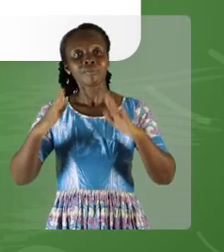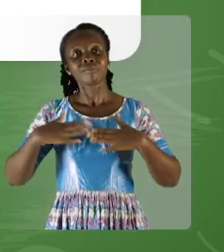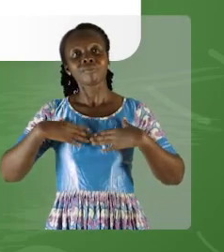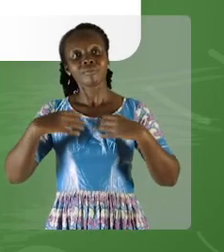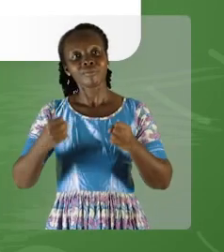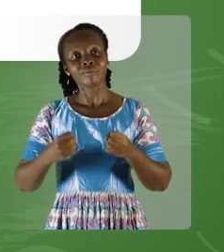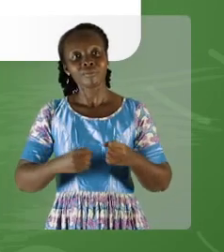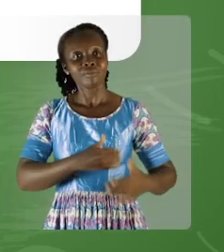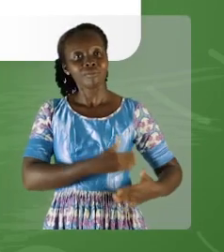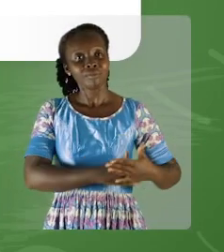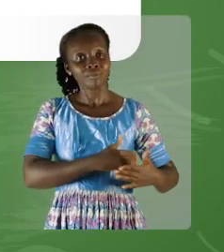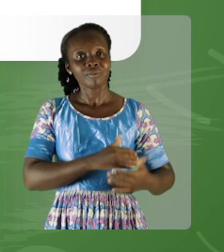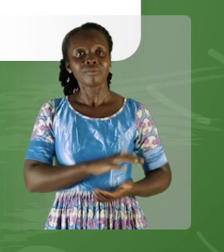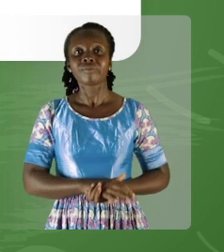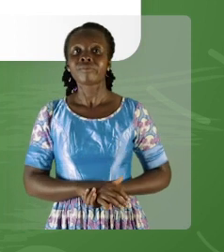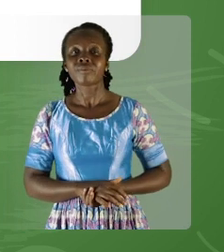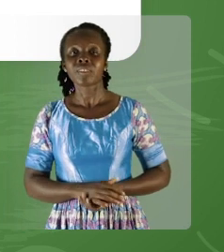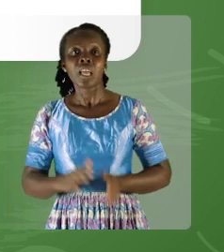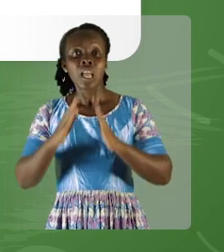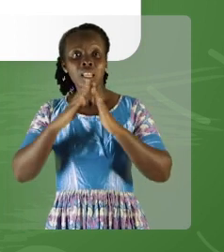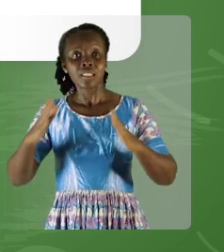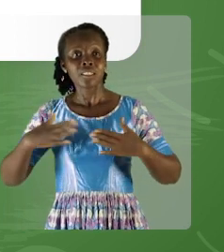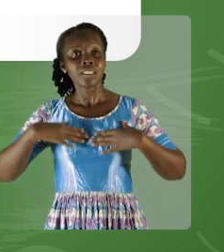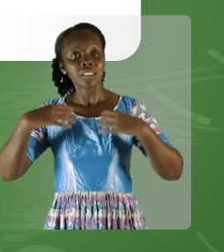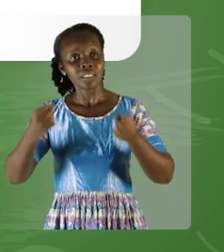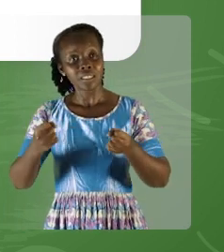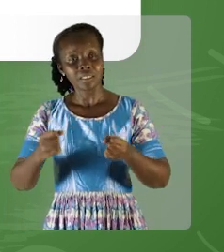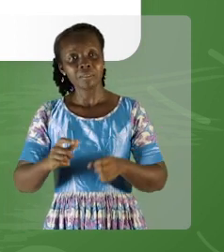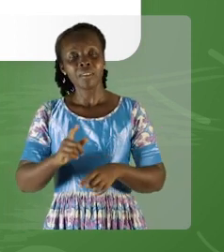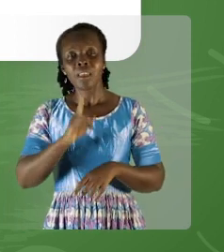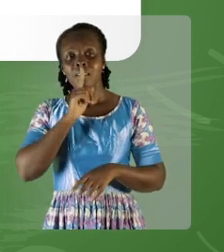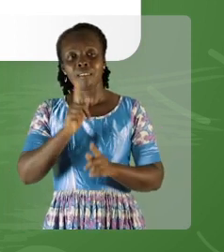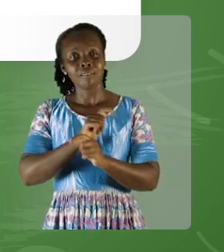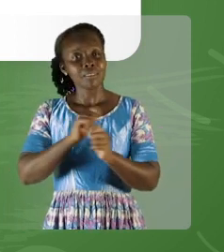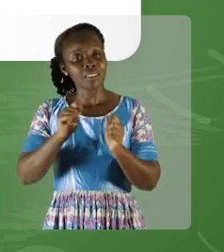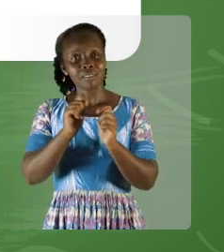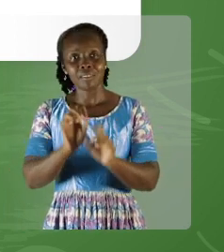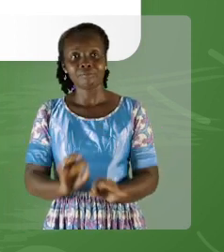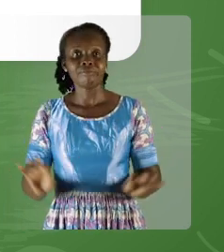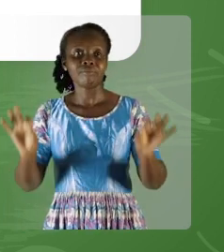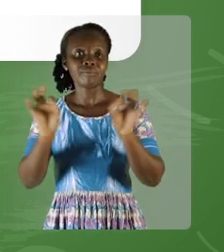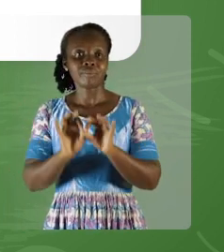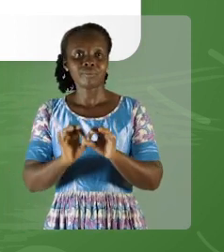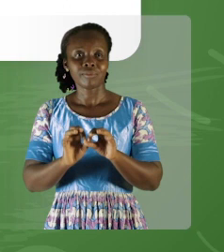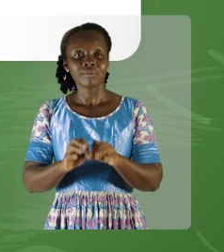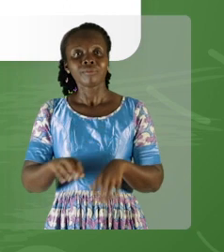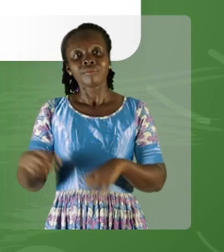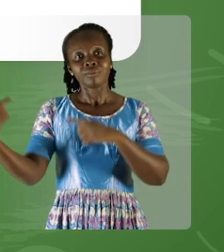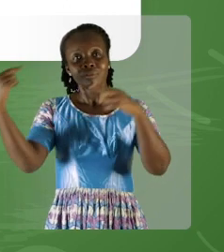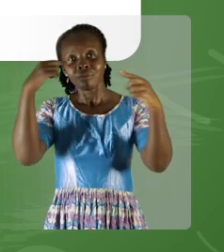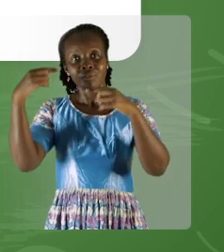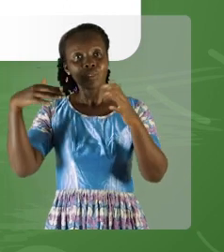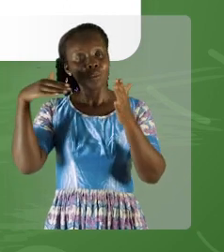Structure sanitaire de proximité. Le centre de santé est indispensable dans